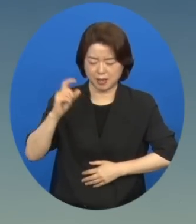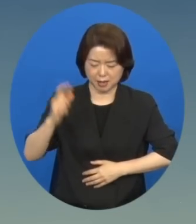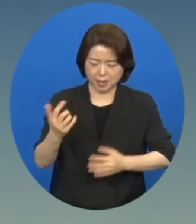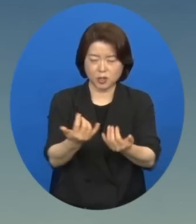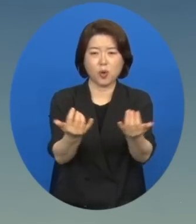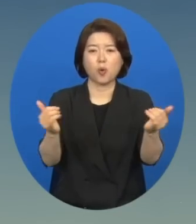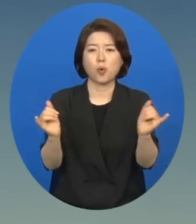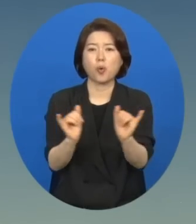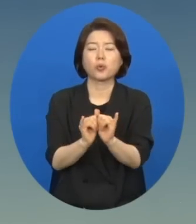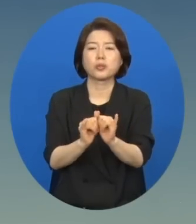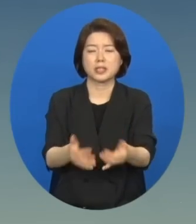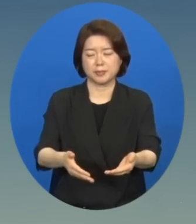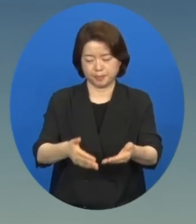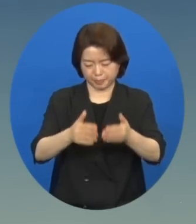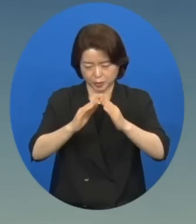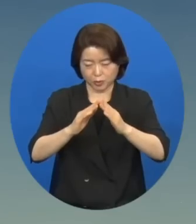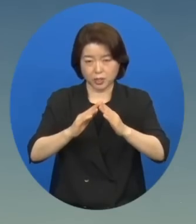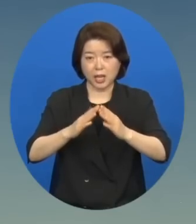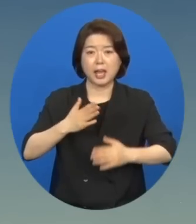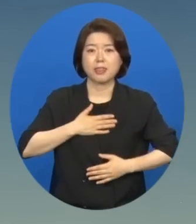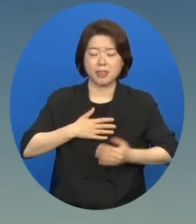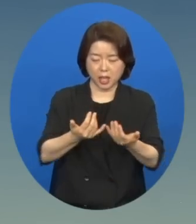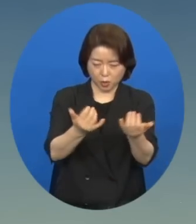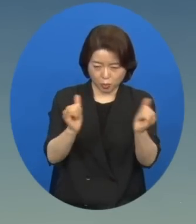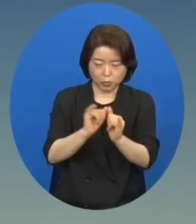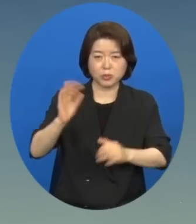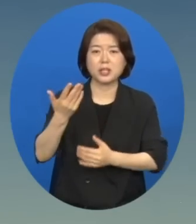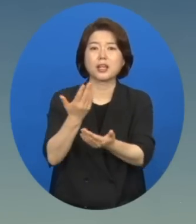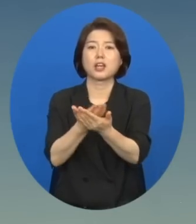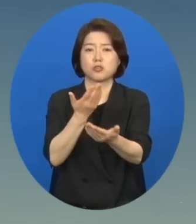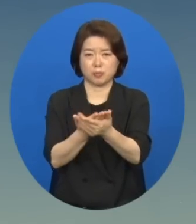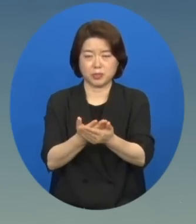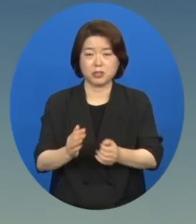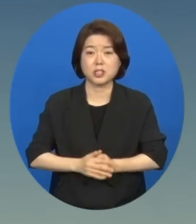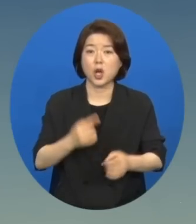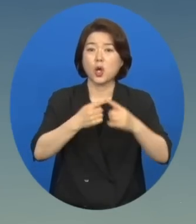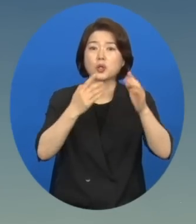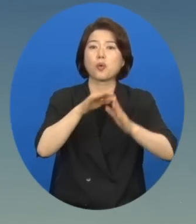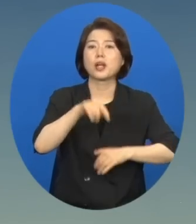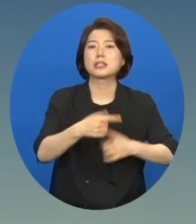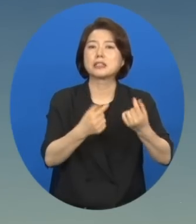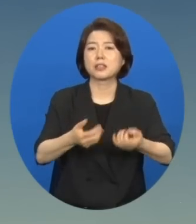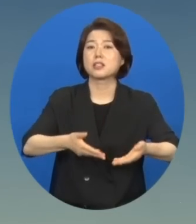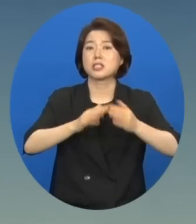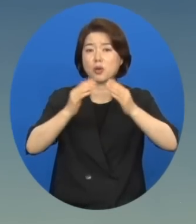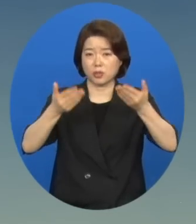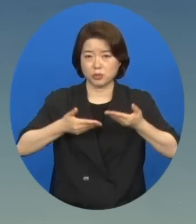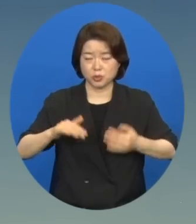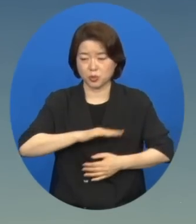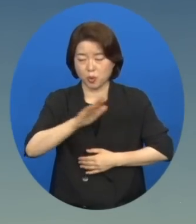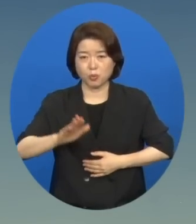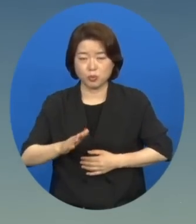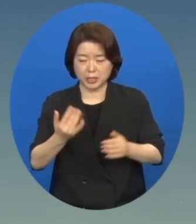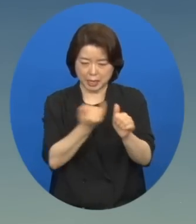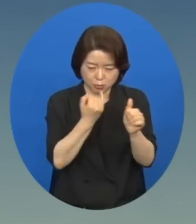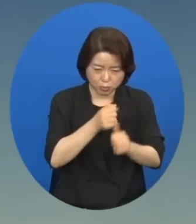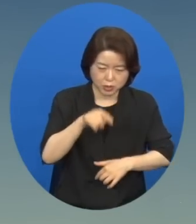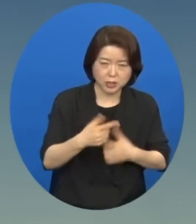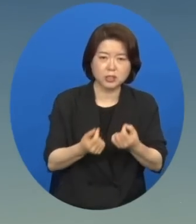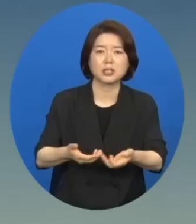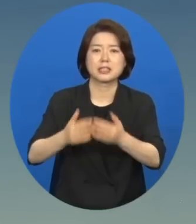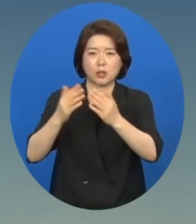강력한 공동체가 우리 공동체가 되게 하여 주십시오. 교회를 그렇게 세우시고, 우리 부부를 그렇게